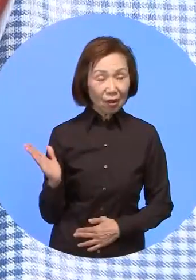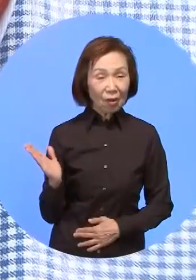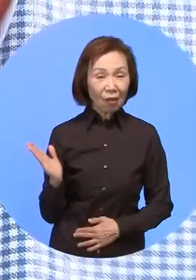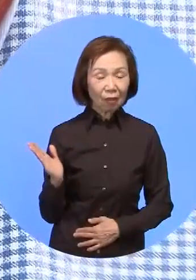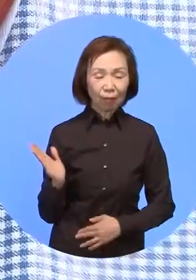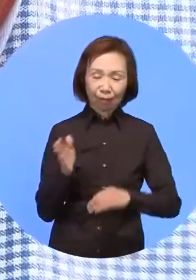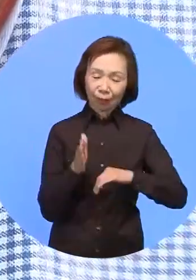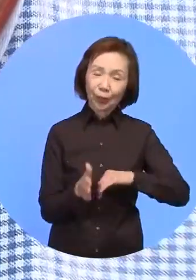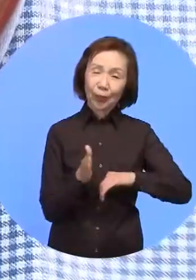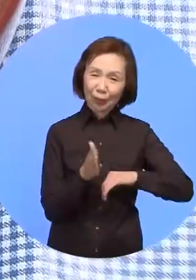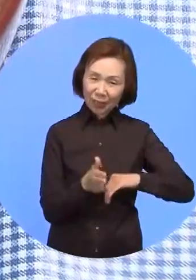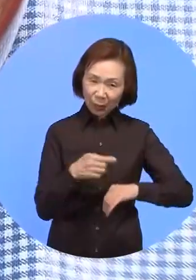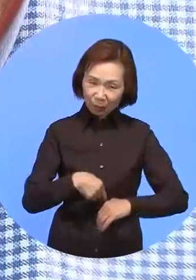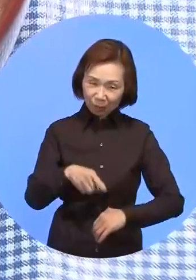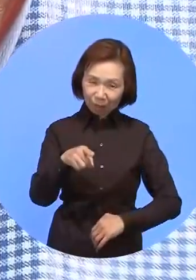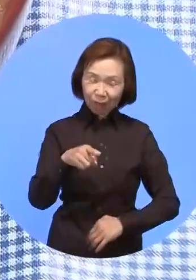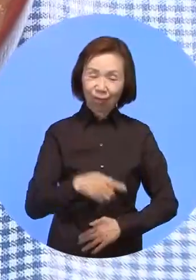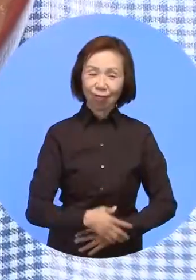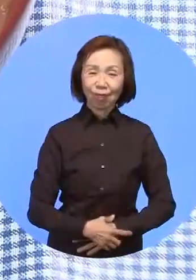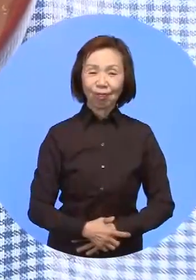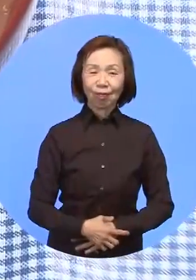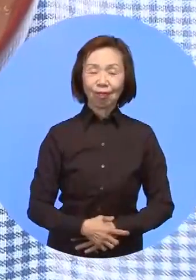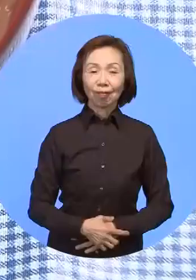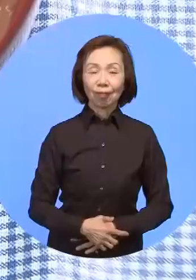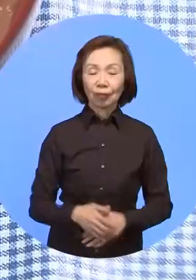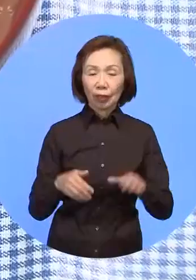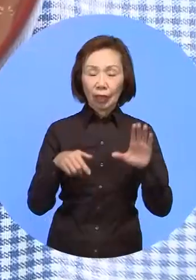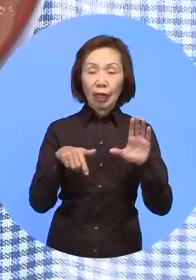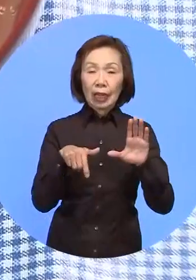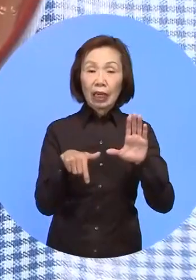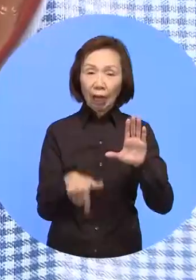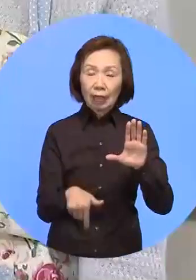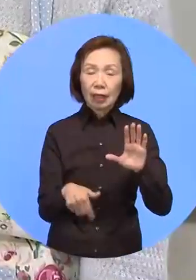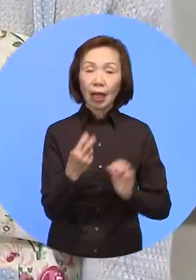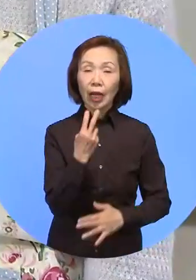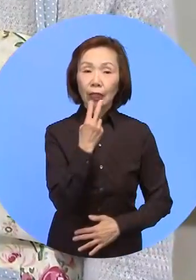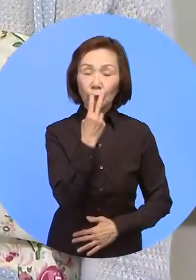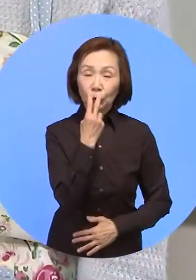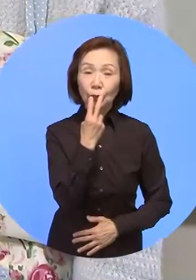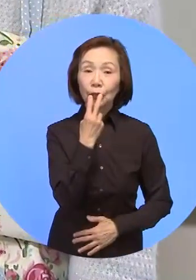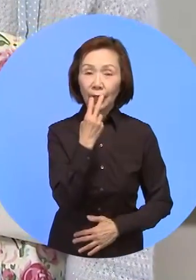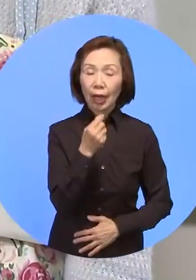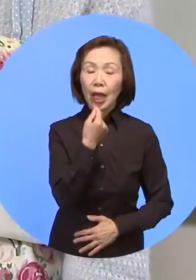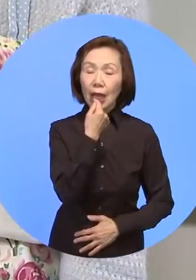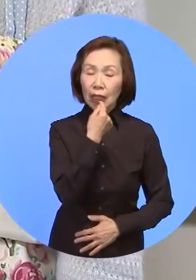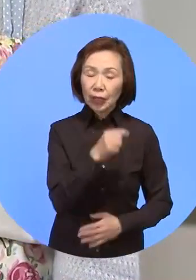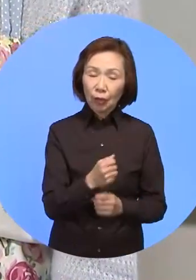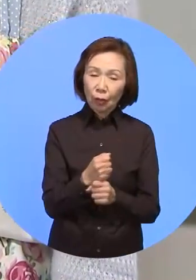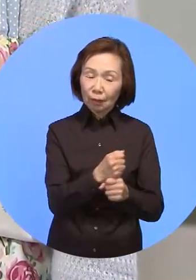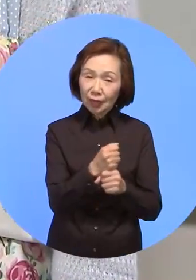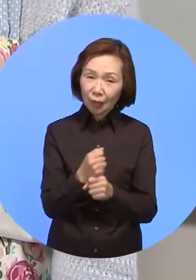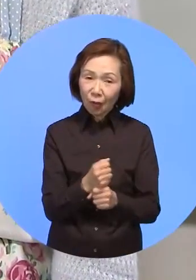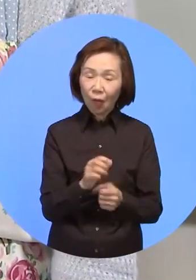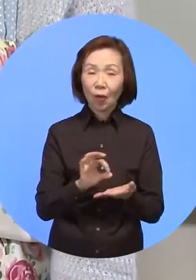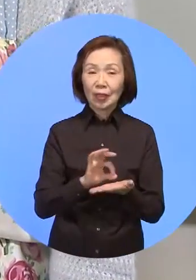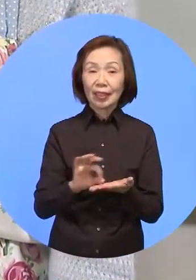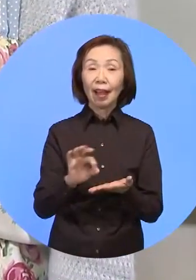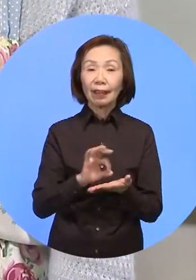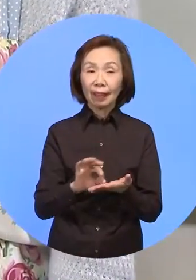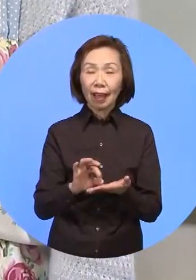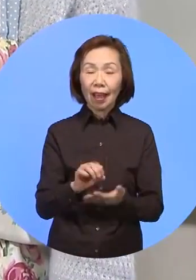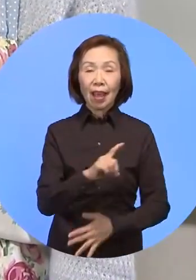わい入り関西風お雑煮を作りましょう。関西風ということで白味噌を使ったお雑煮